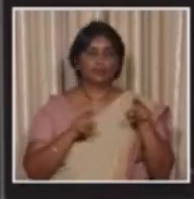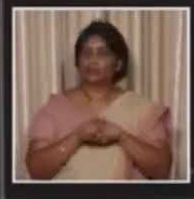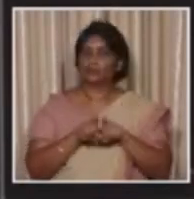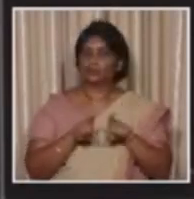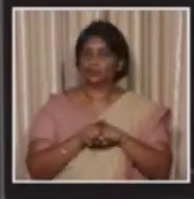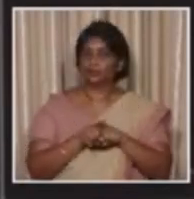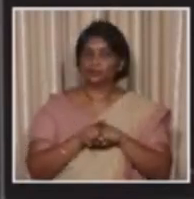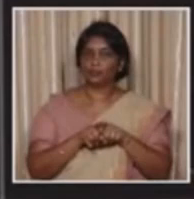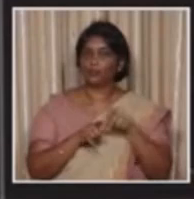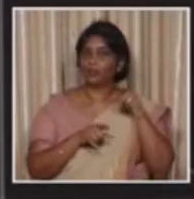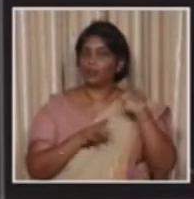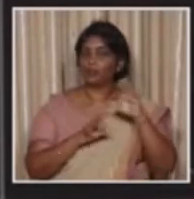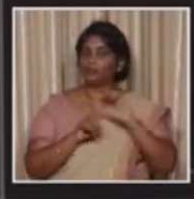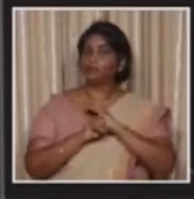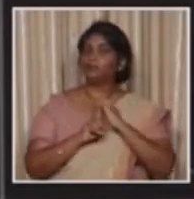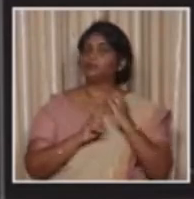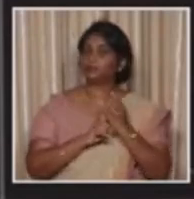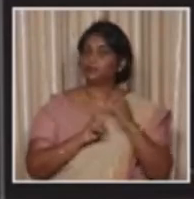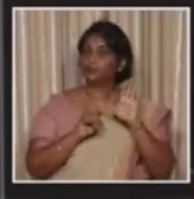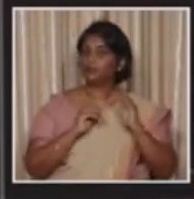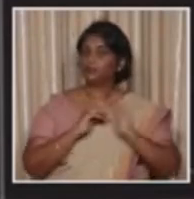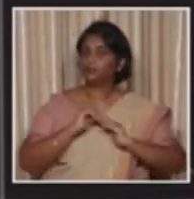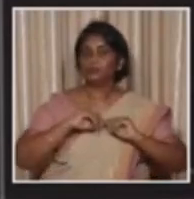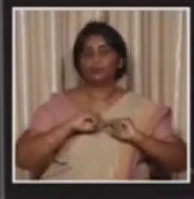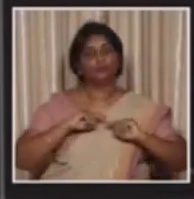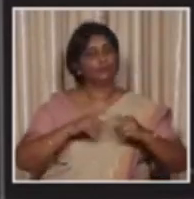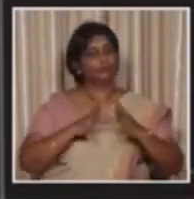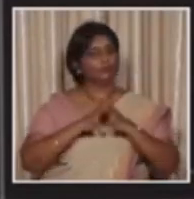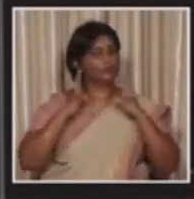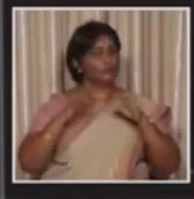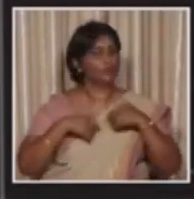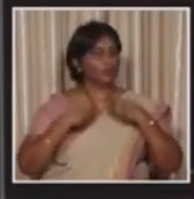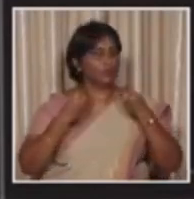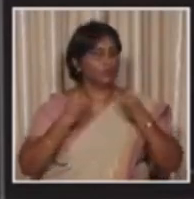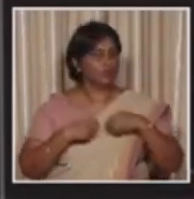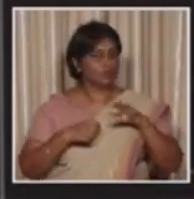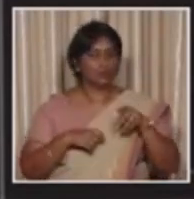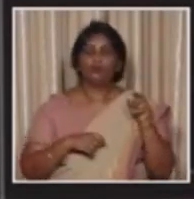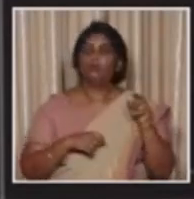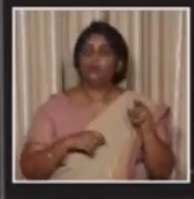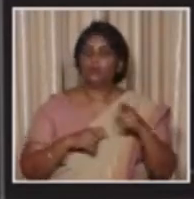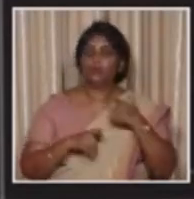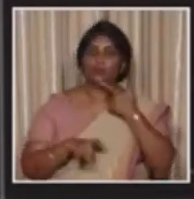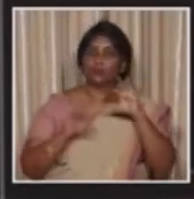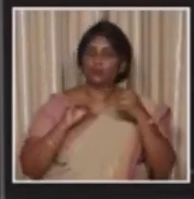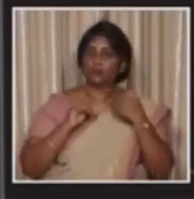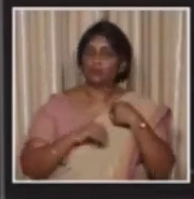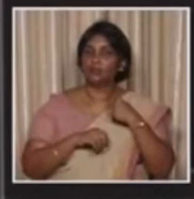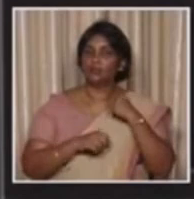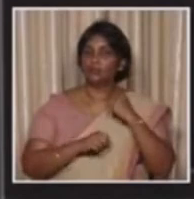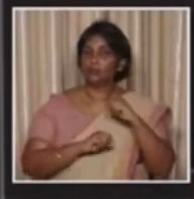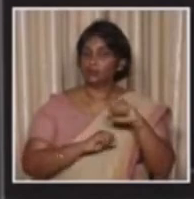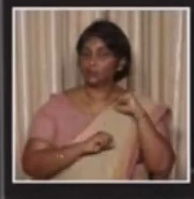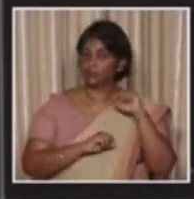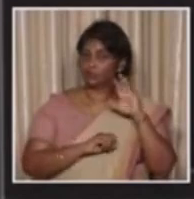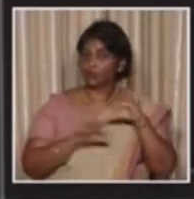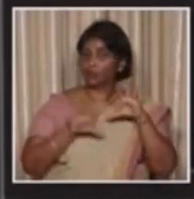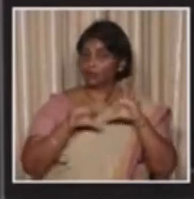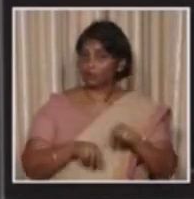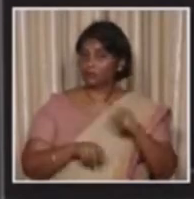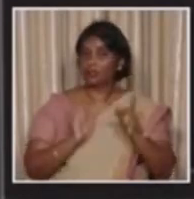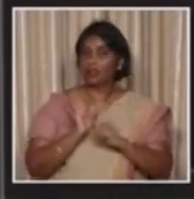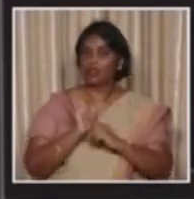இன்று எதிரும் புதிருமாக செயற்பட்டுக் கொண்டிருக்கின்றன. கம்பெனிக்காரர்களுக்கு, தோட்ட அதிகாரிகளுக்கு தொழிலாளியை கண்டால் ஒரு பழிவாங்க எதிரியை காண்பது போல்